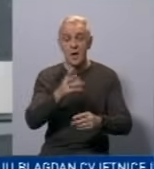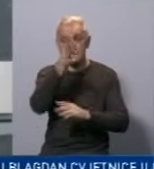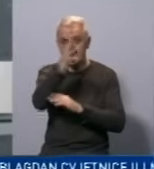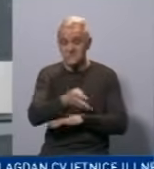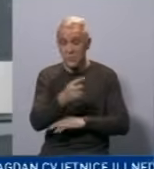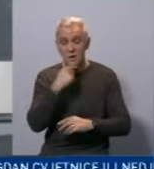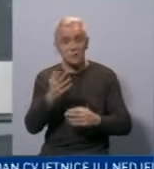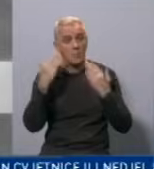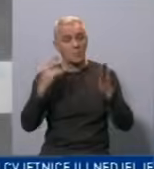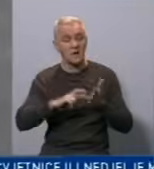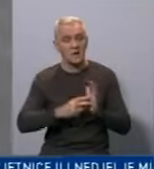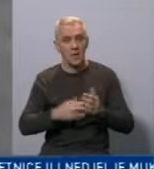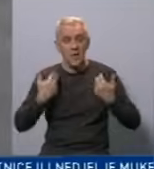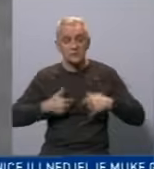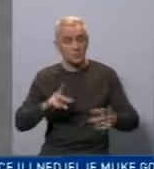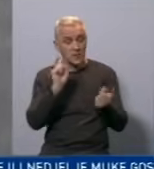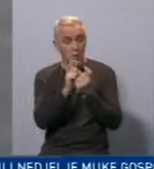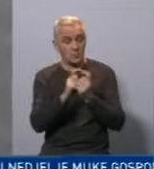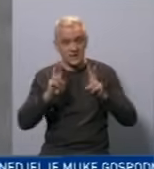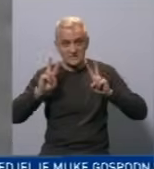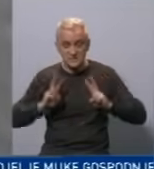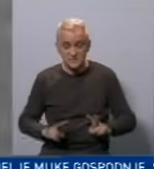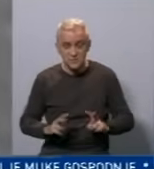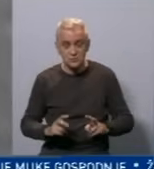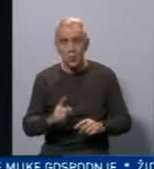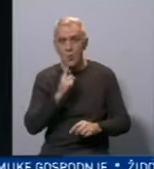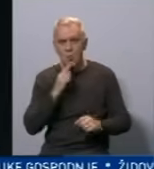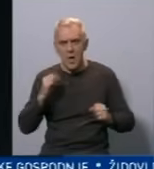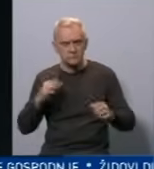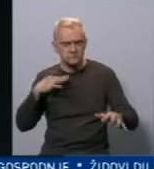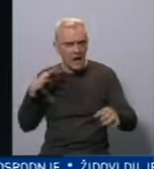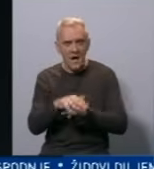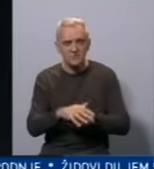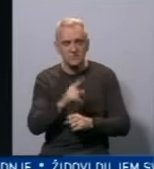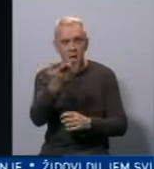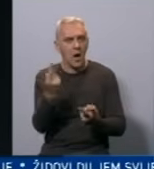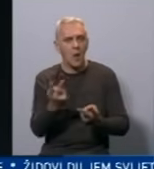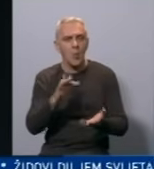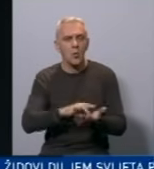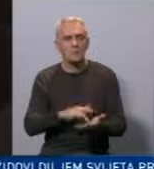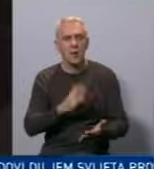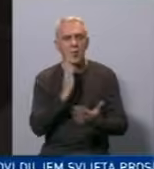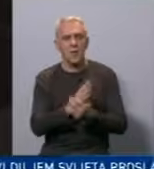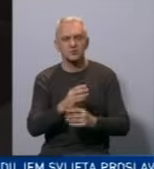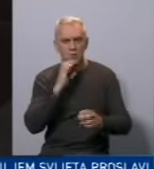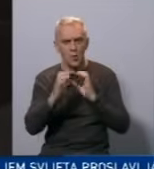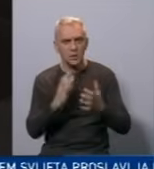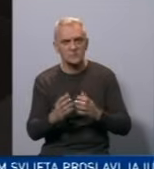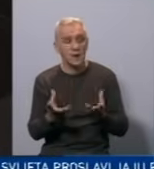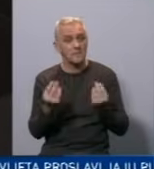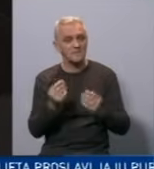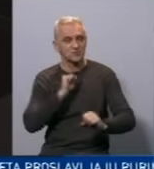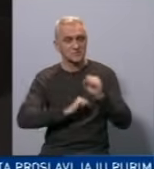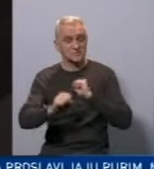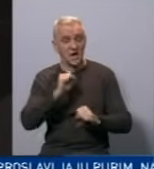modernih tehnologija djeca gube kontakt sa realnošću u kojoj agresivnost postaje normalan način komunikacije. Prevelika zaštita djece